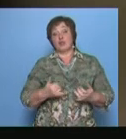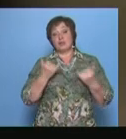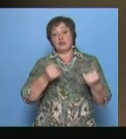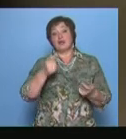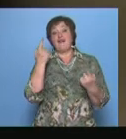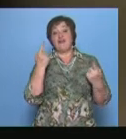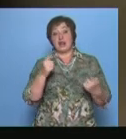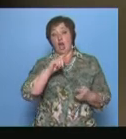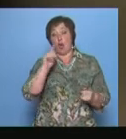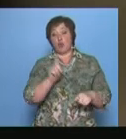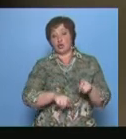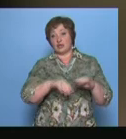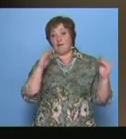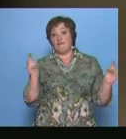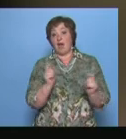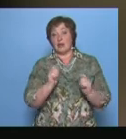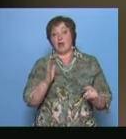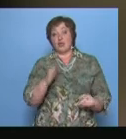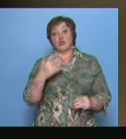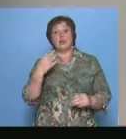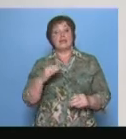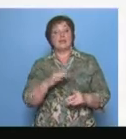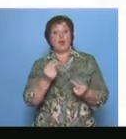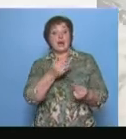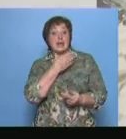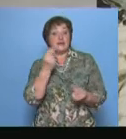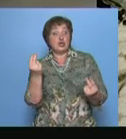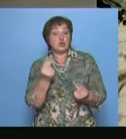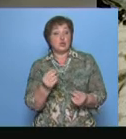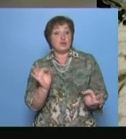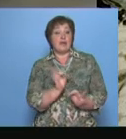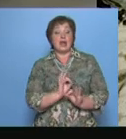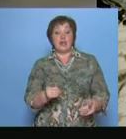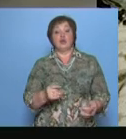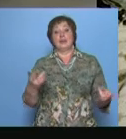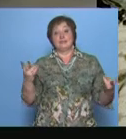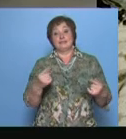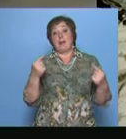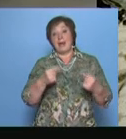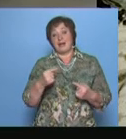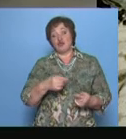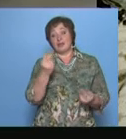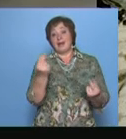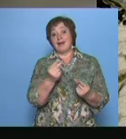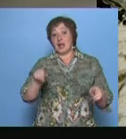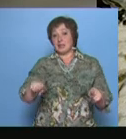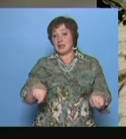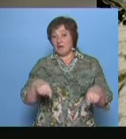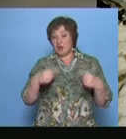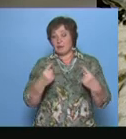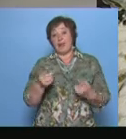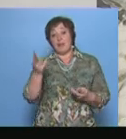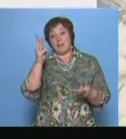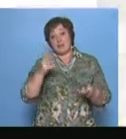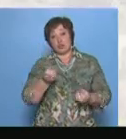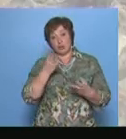войне. Было выделено около 20 произведений искусства, которые нуждаются в реставрации. По заявлению Министерства культуры, в республике есть